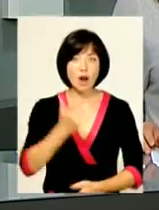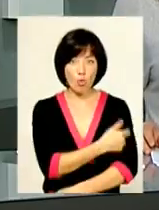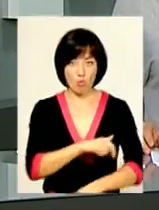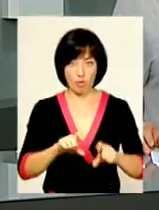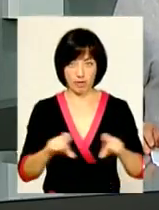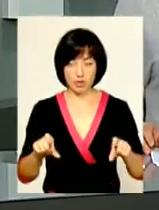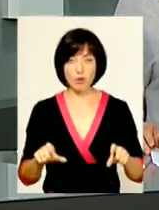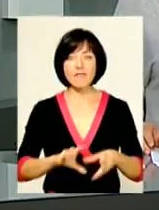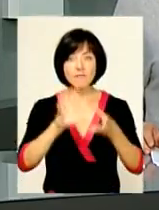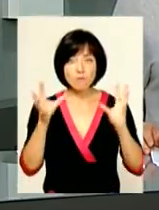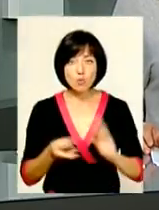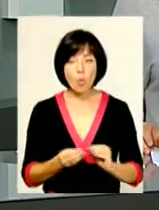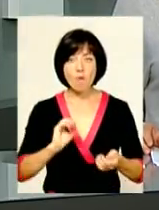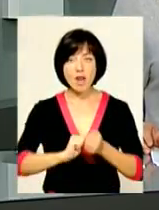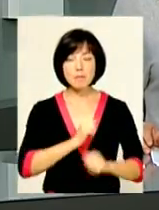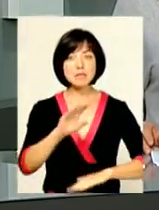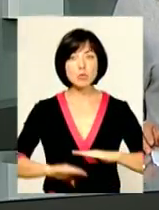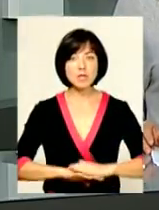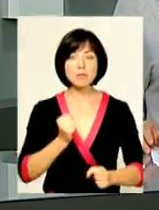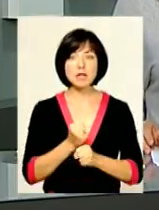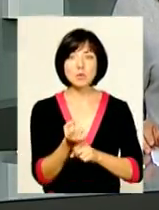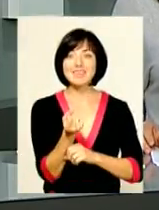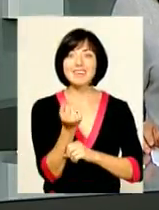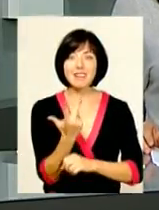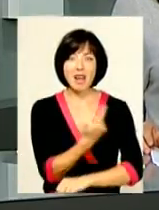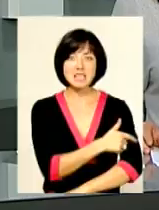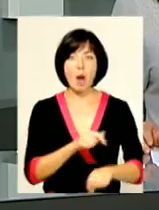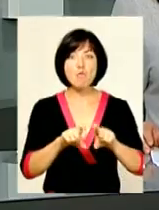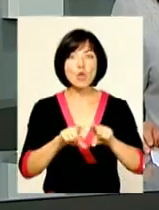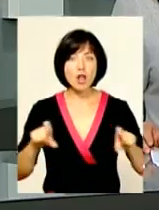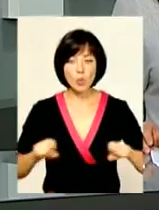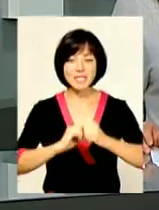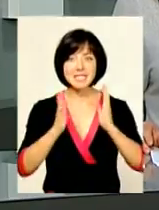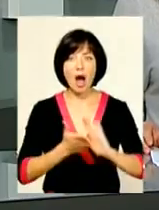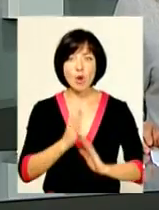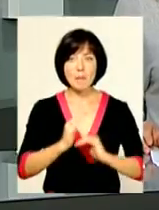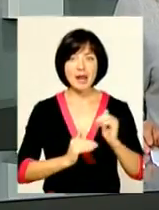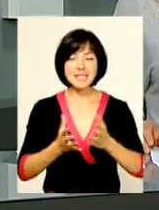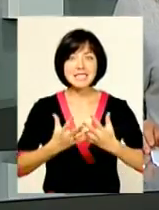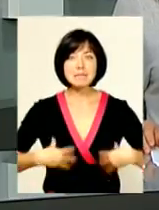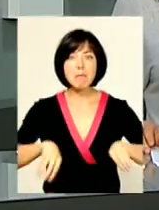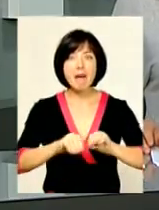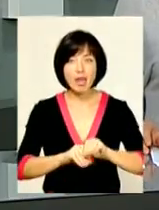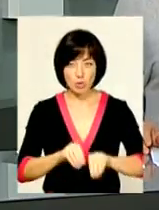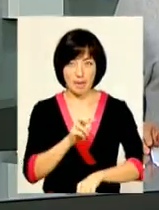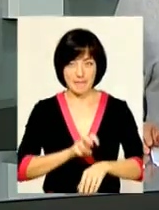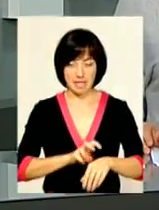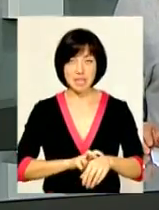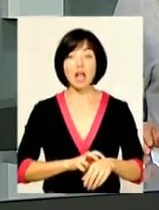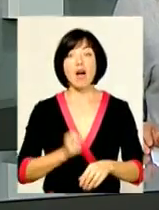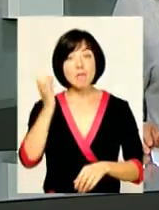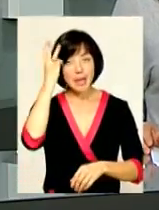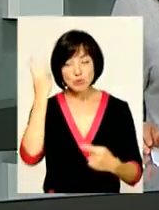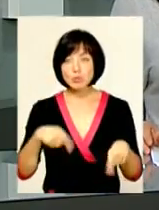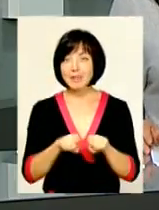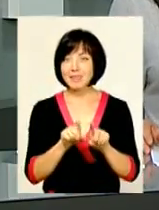поліклініку. Всього у Кам'янці-Подільському працює 13 амбулаторій загальної практики сімейної медицини. У Хмельницькому